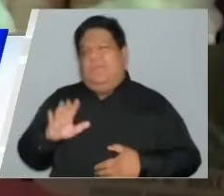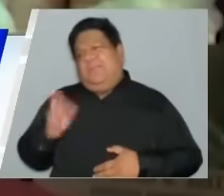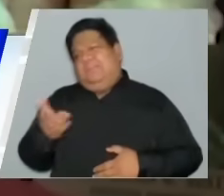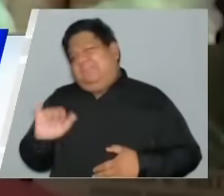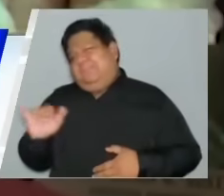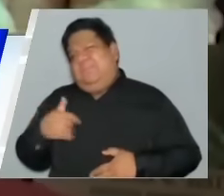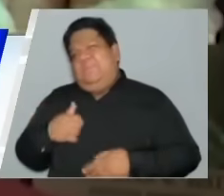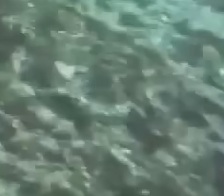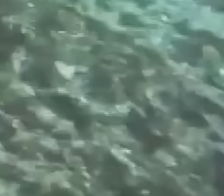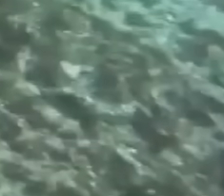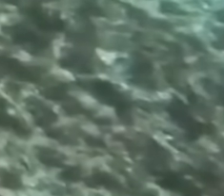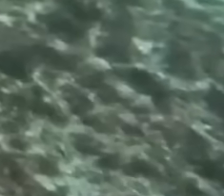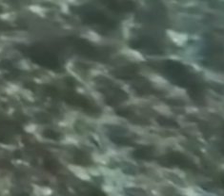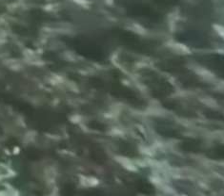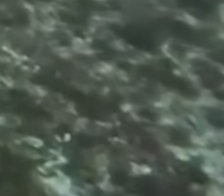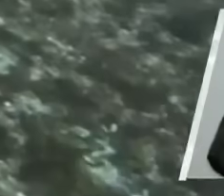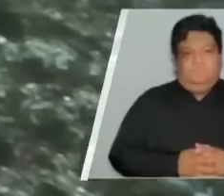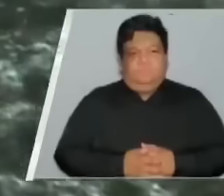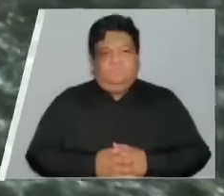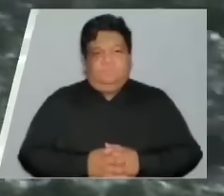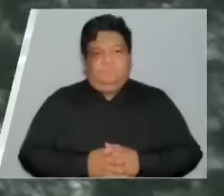falsetto.